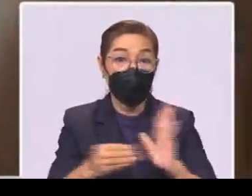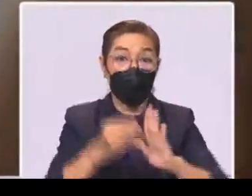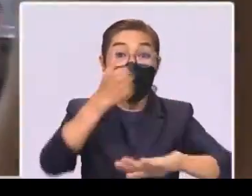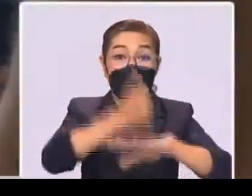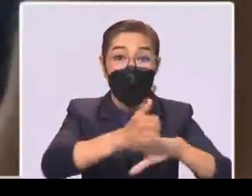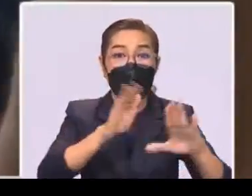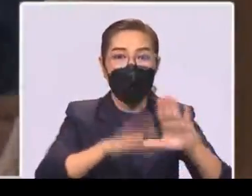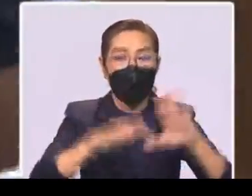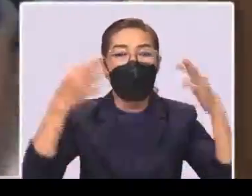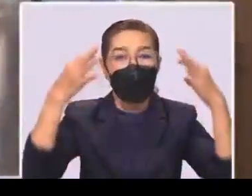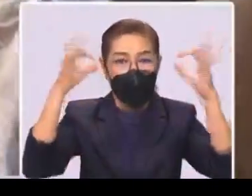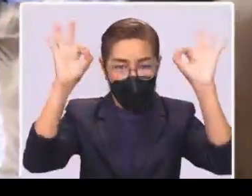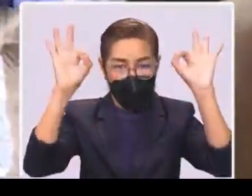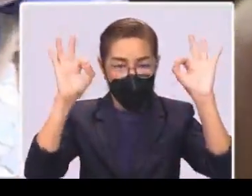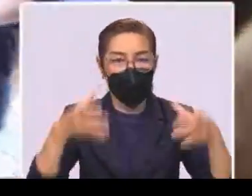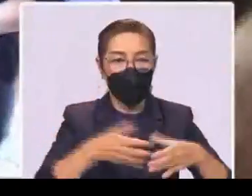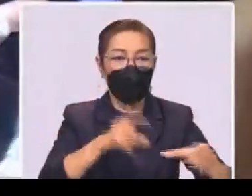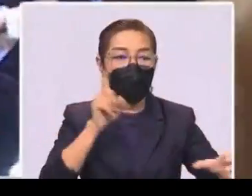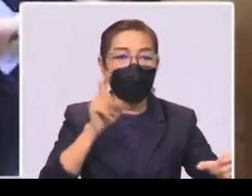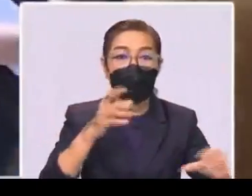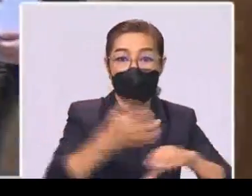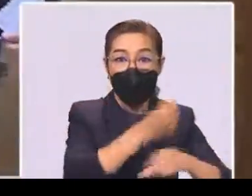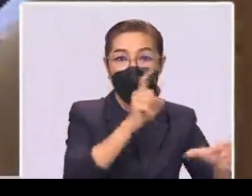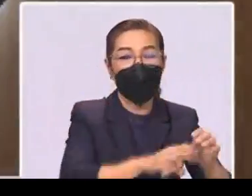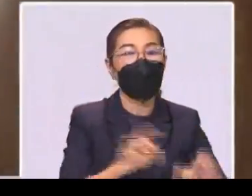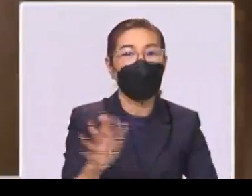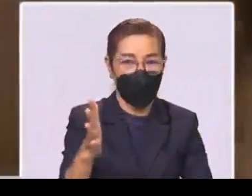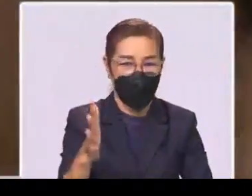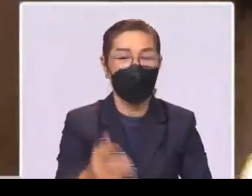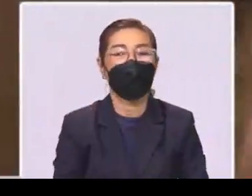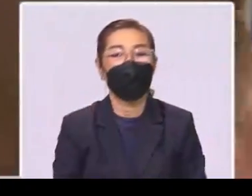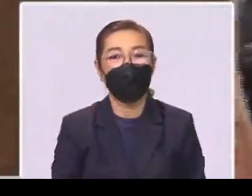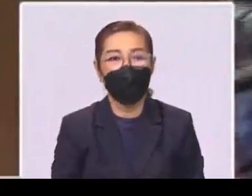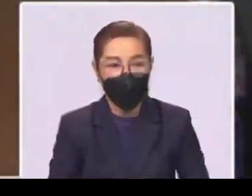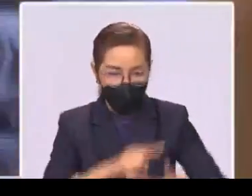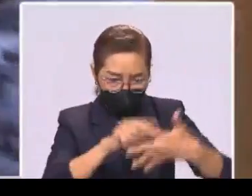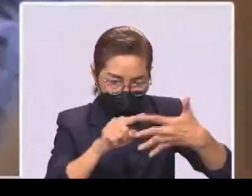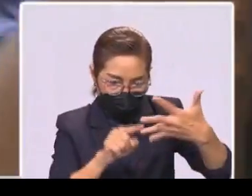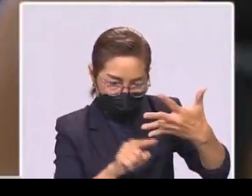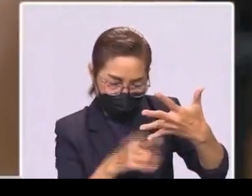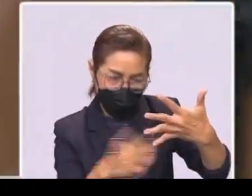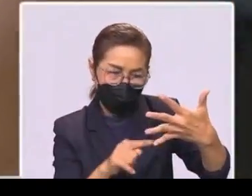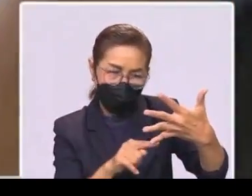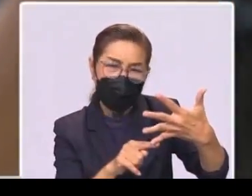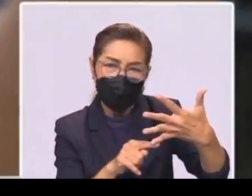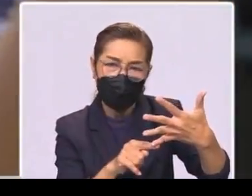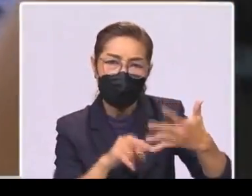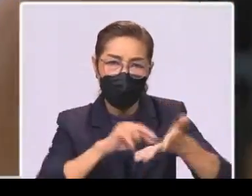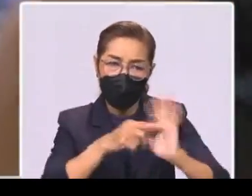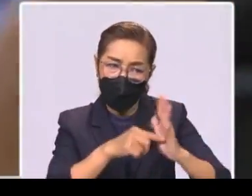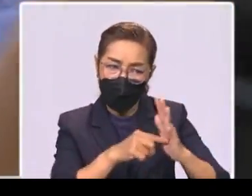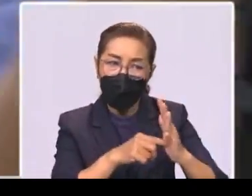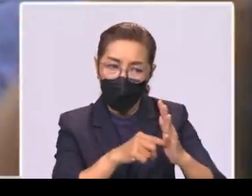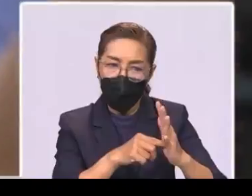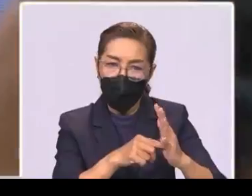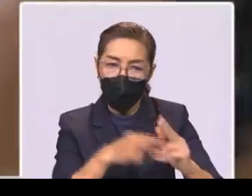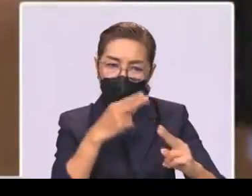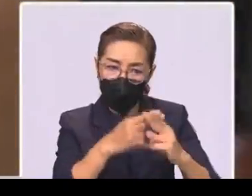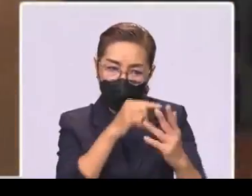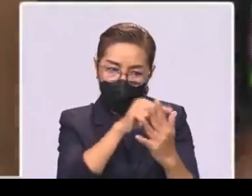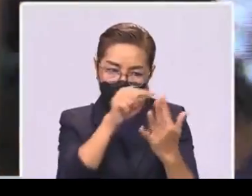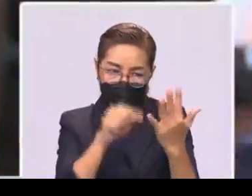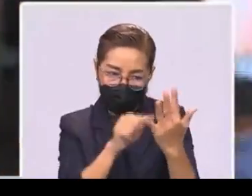เนาะค่ะนะฮะครบหรือยังครับประมาณนี้เท่าที่เห็นชื่อนะเอ่อก็ถือว่าเป็นคู่แข่งที่ที่